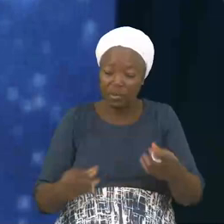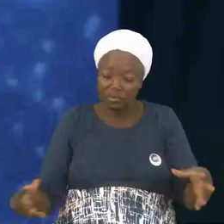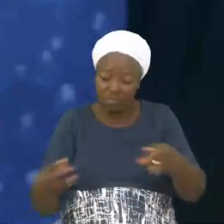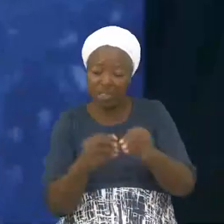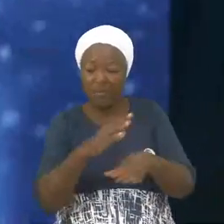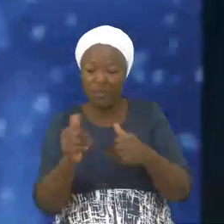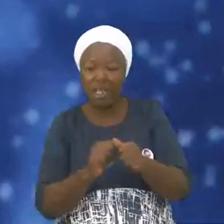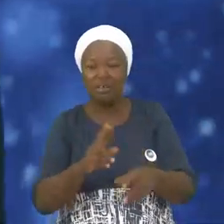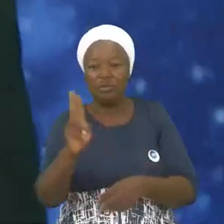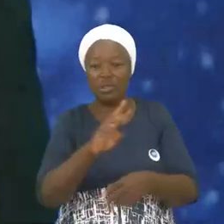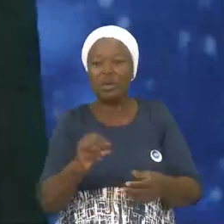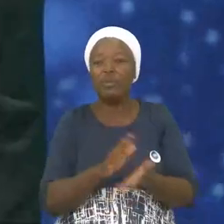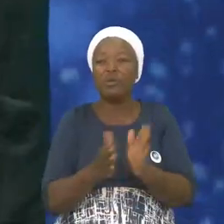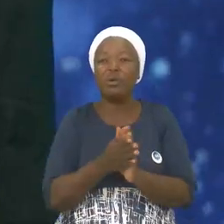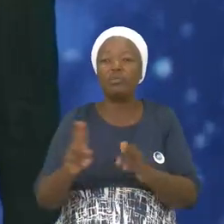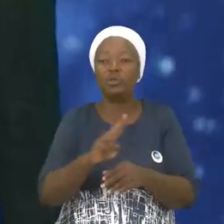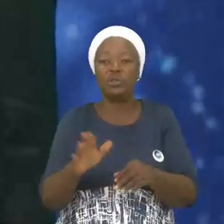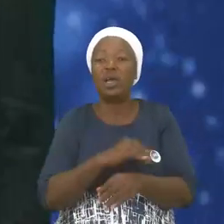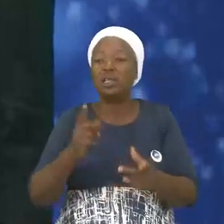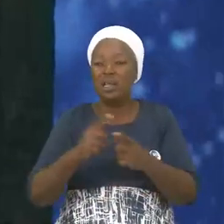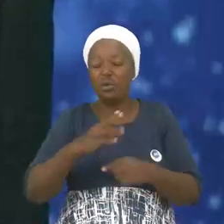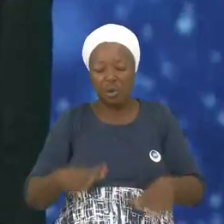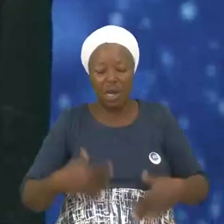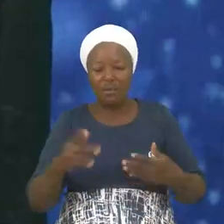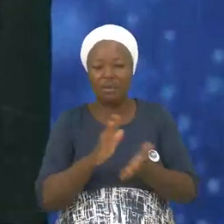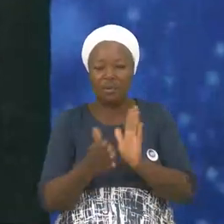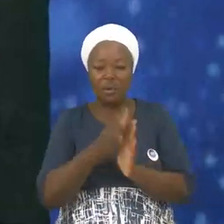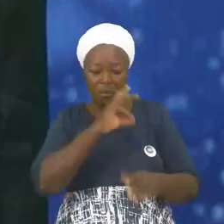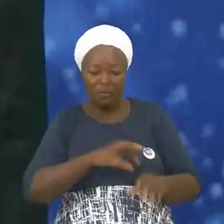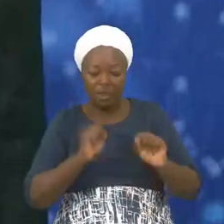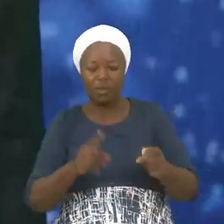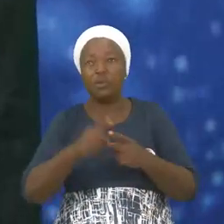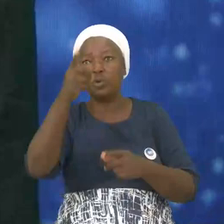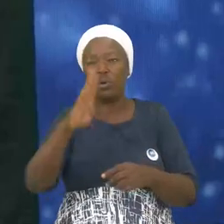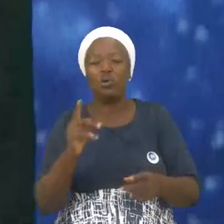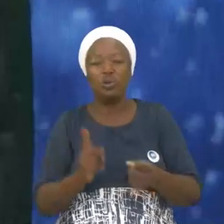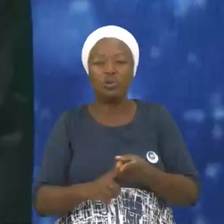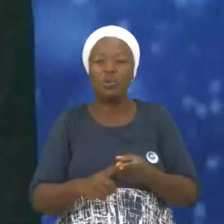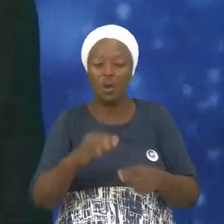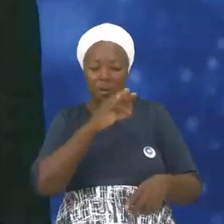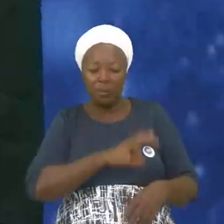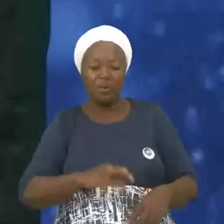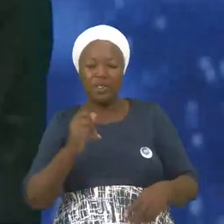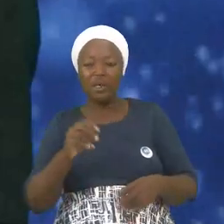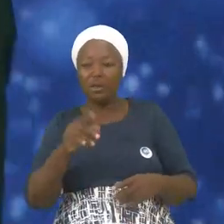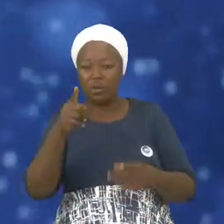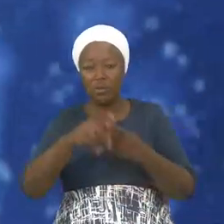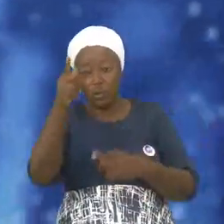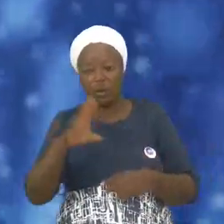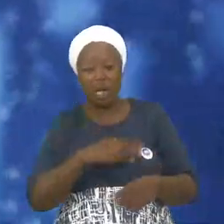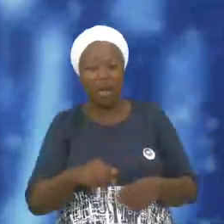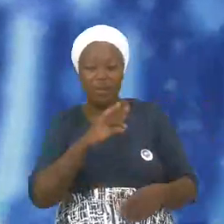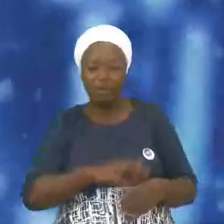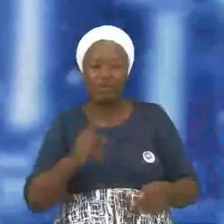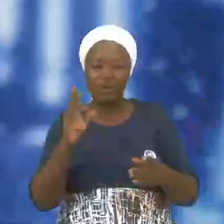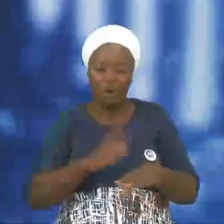bouts de papier inutile, l'entité inutile a été convertie. Et maintenant ta vie sera profitable à